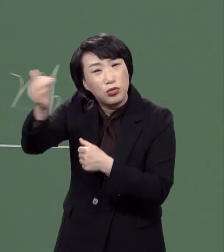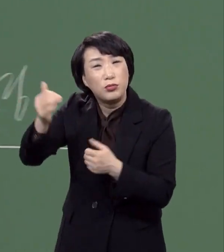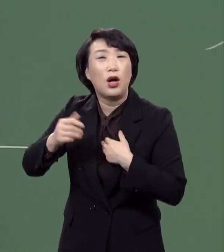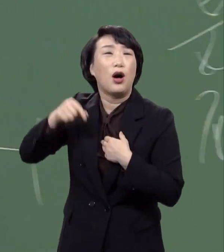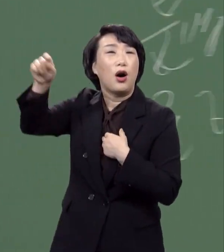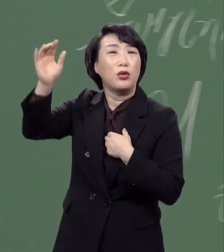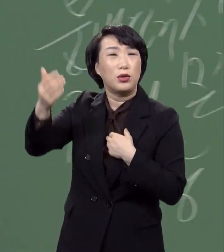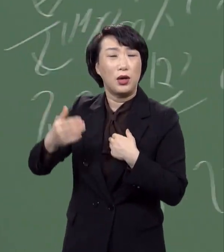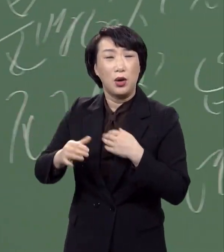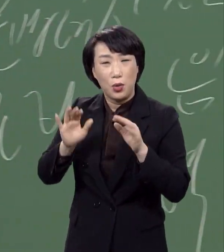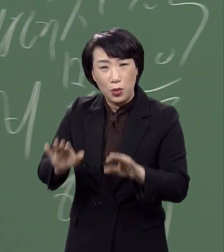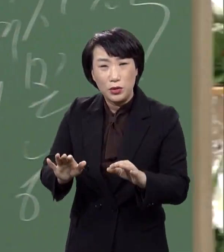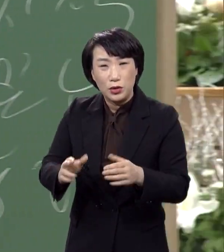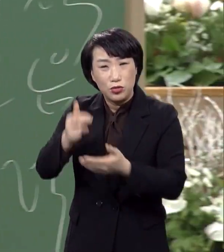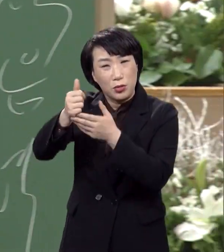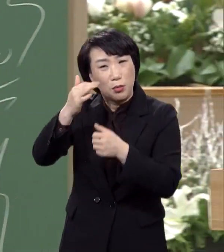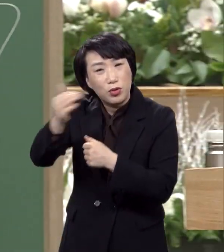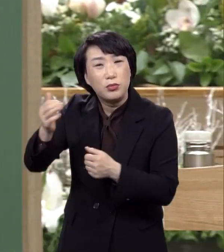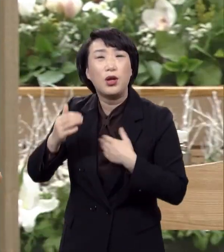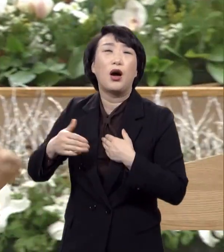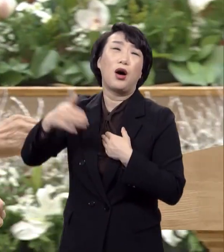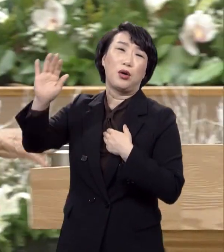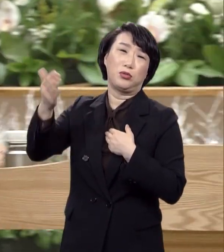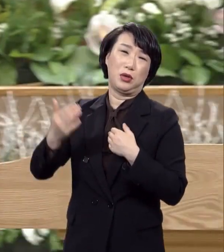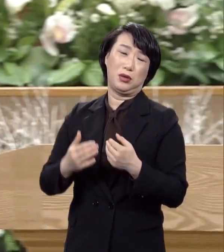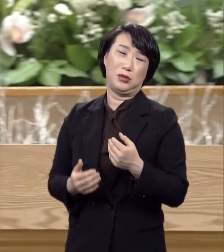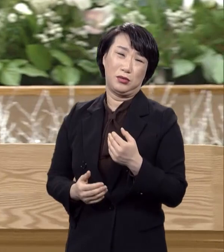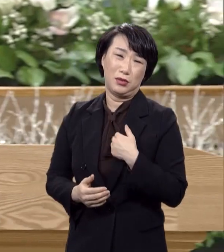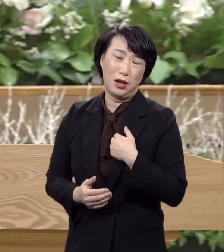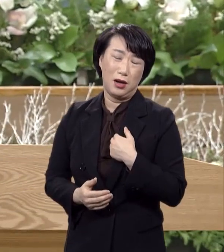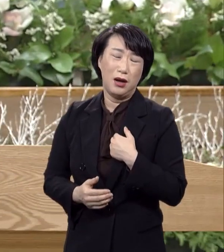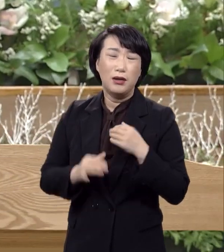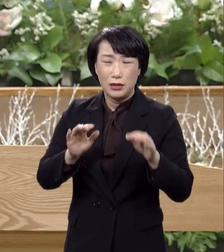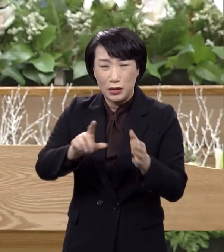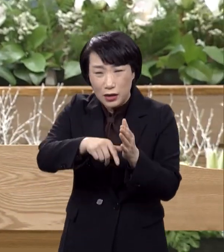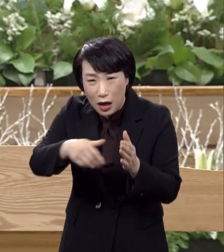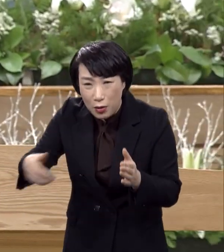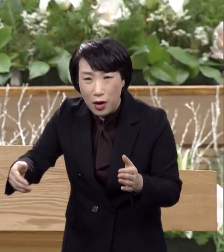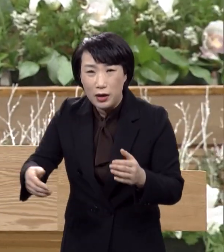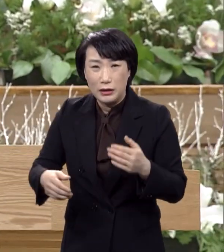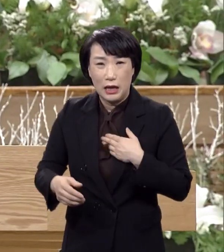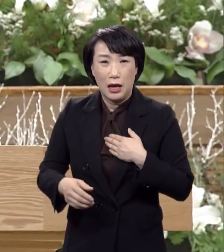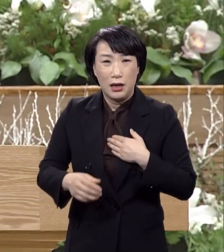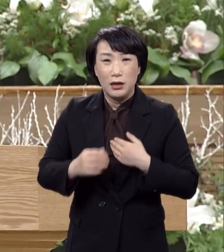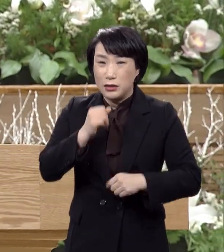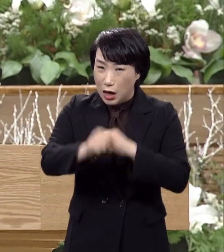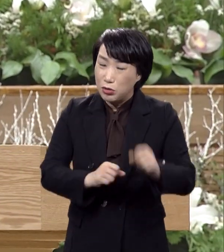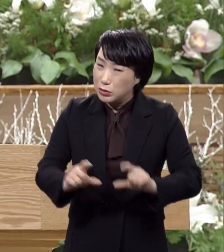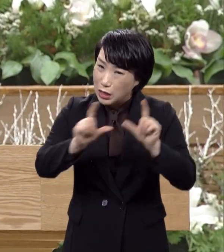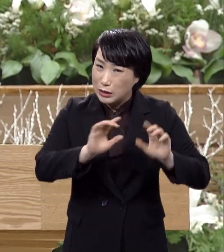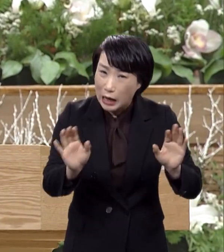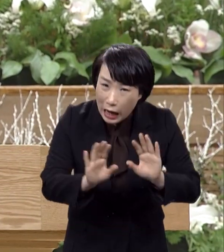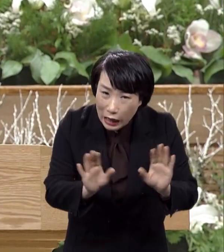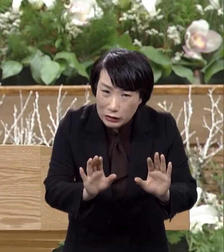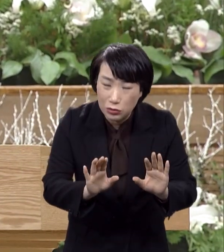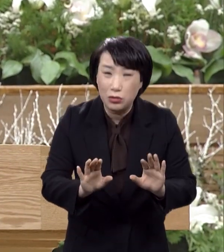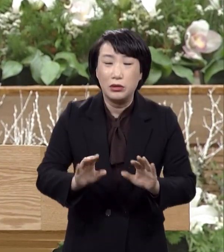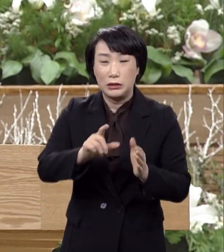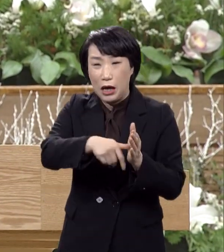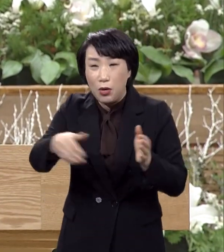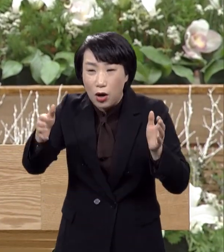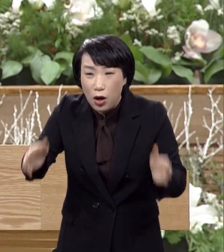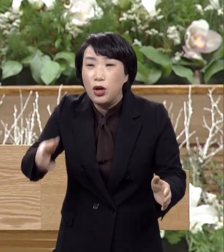가야 하고, 오늘이라도 주님이 부르시면 가야 되는데, 세월은 내가 내 마음대로 사는 것이 아니라